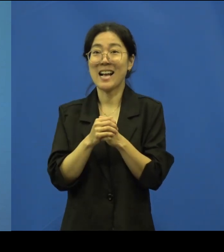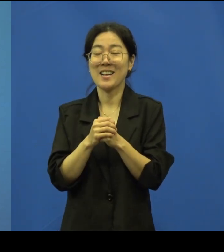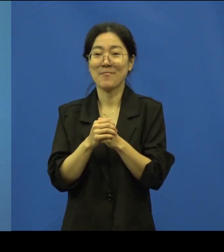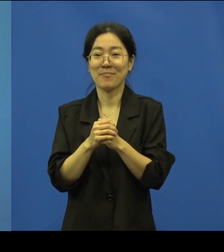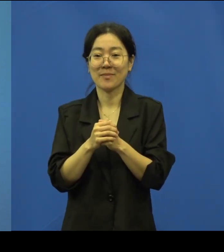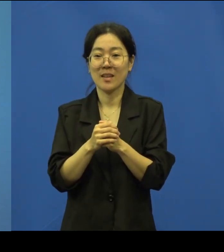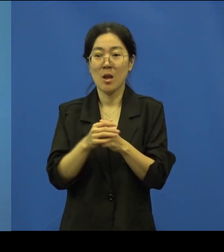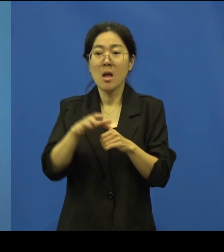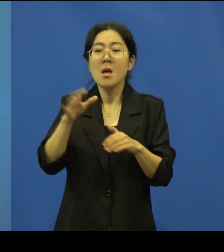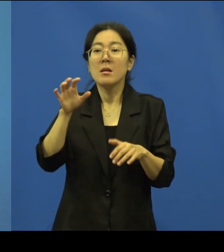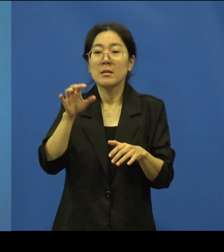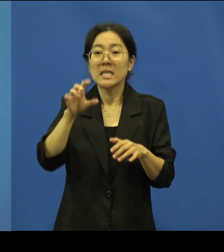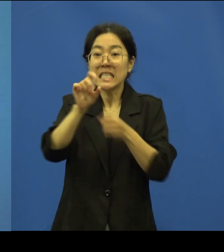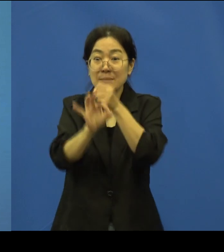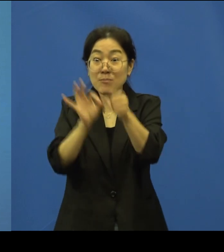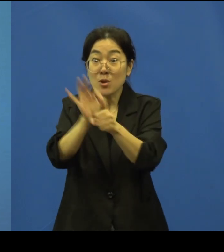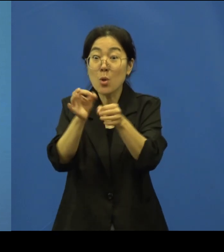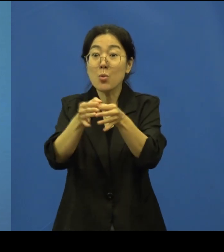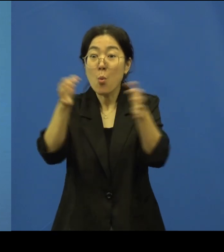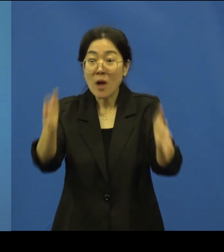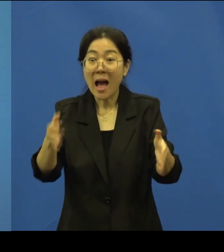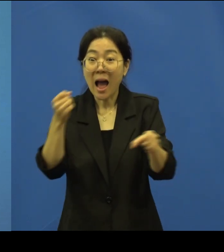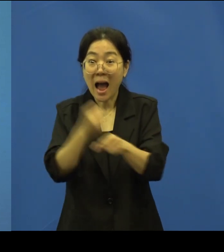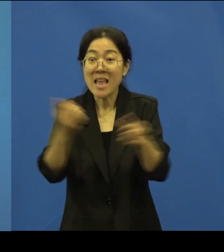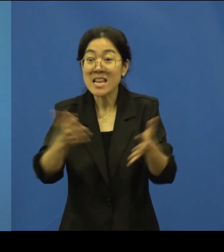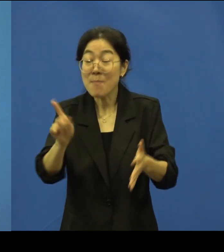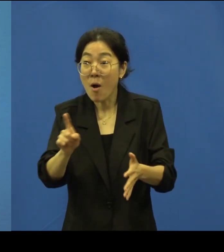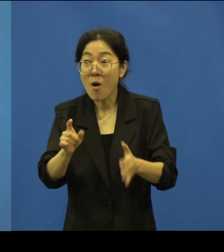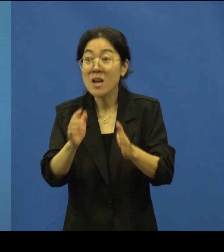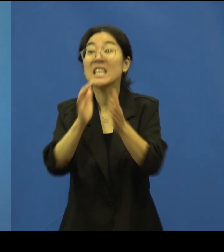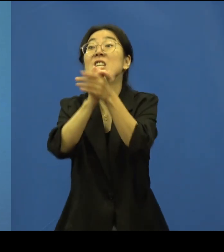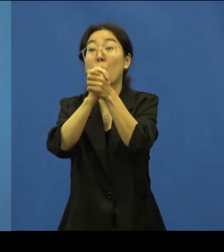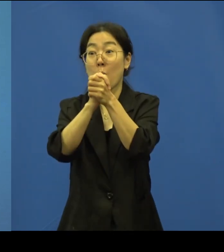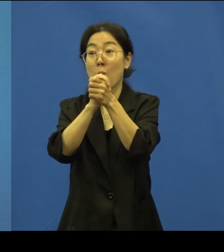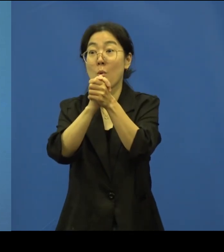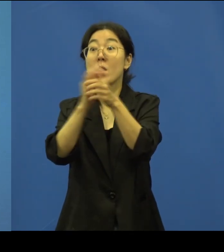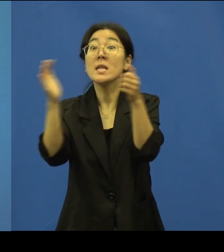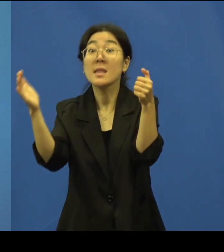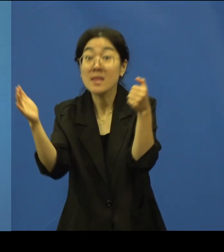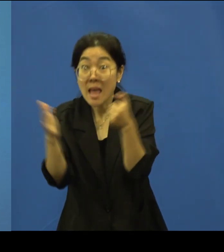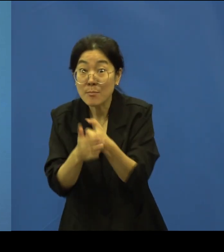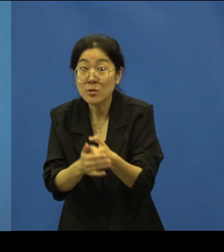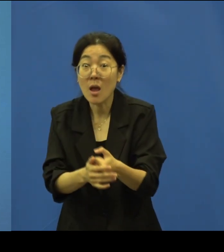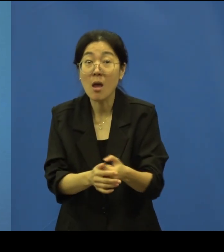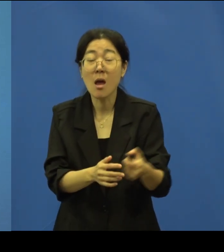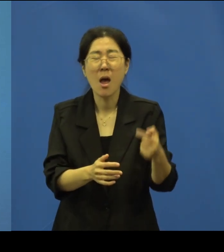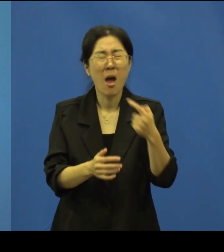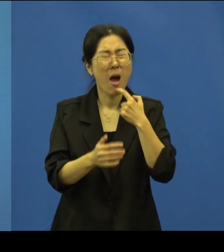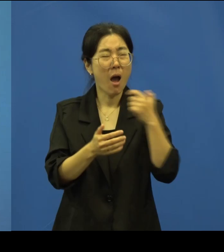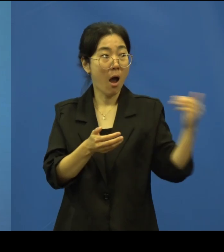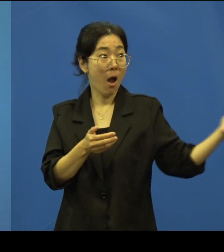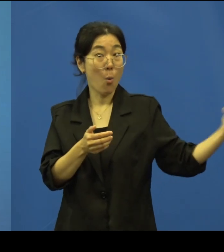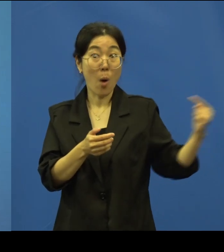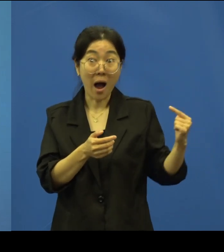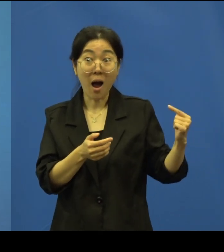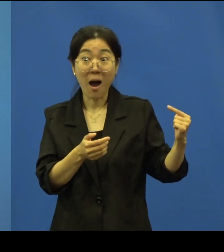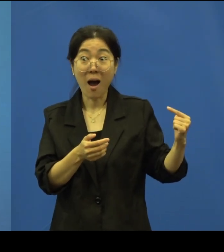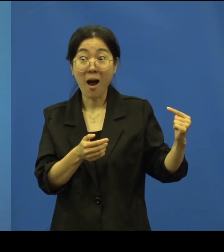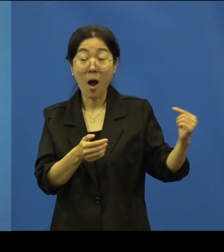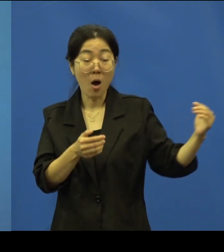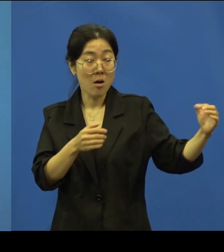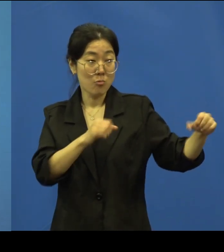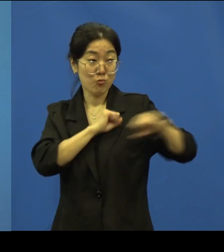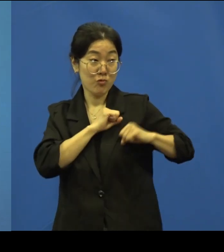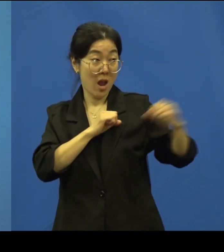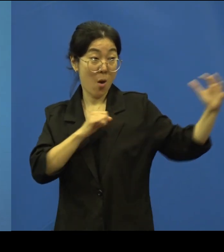전심으로 하나님을 찾을 때에 이 이스라엘 백성이 구스 100만 대군을 무찌르고 승전가를